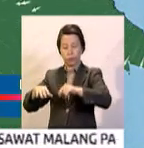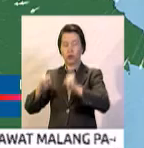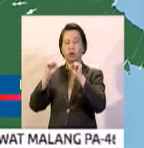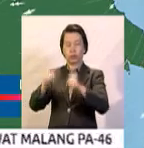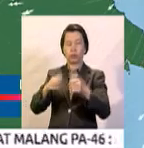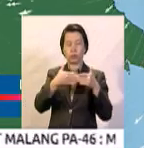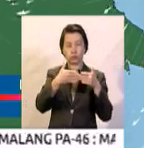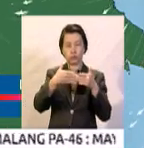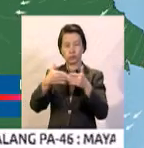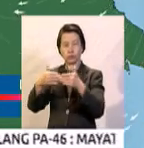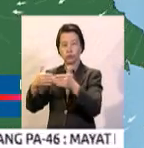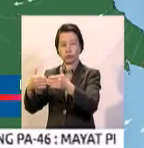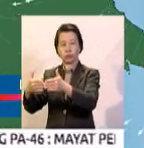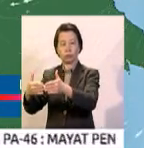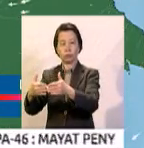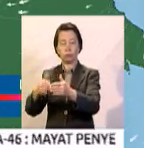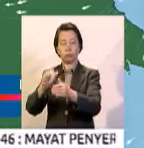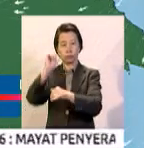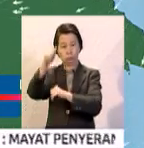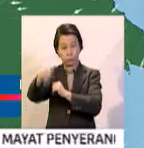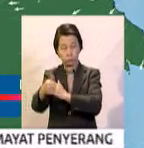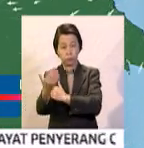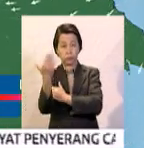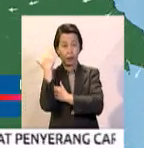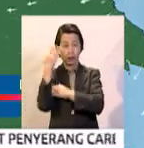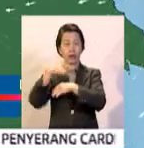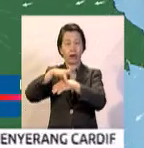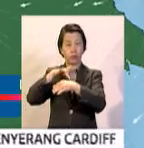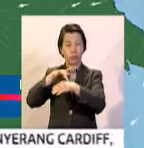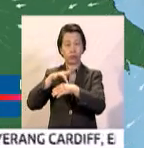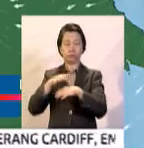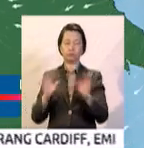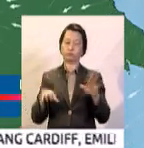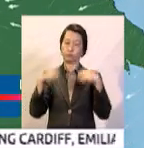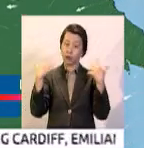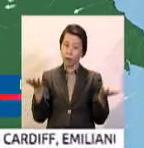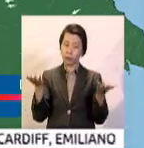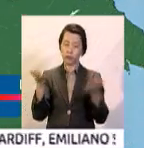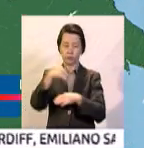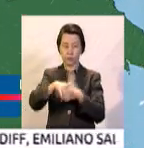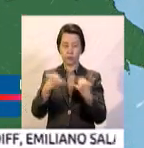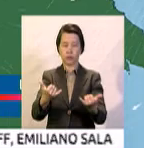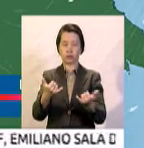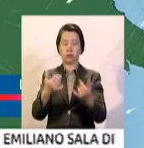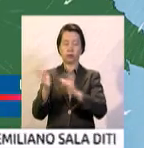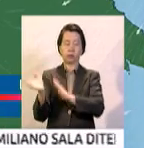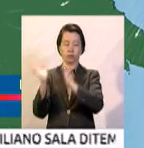boleh berterusan sehingga ke awal pagi esok. Sekian sahaja laporan cuaca pada malam ini.